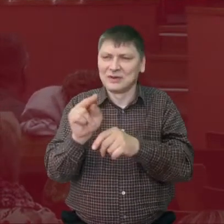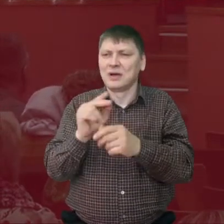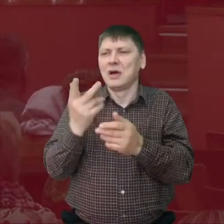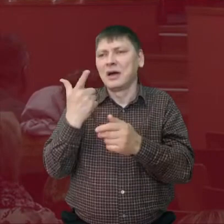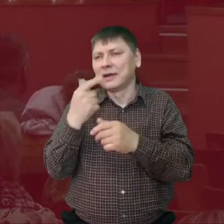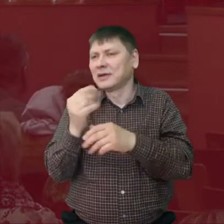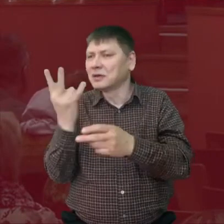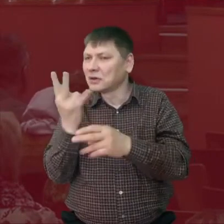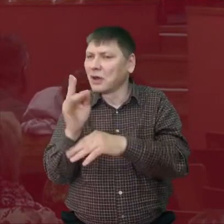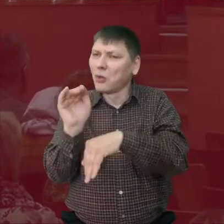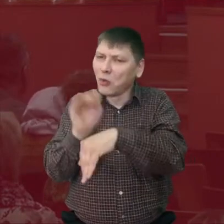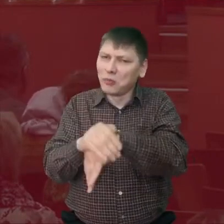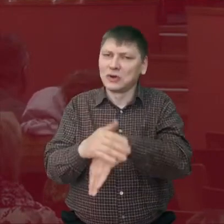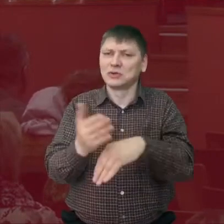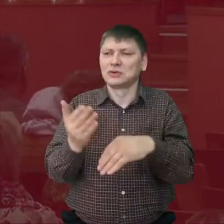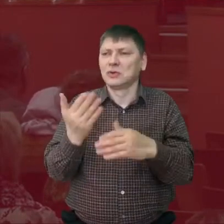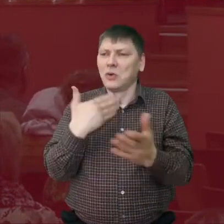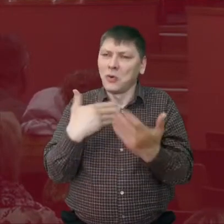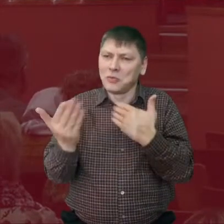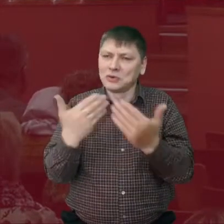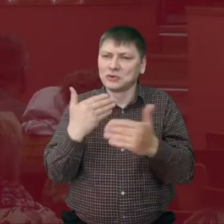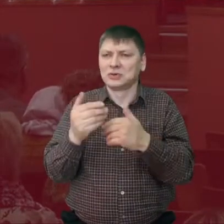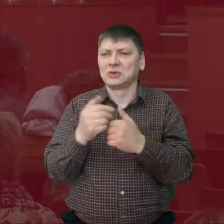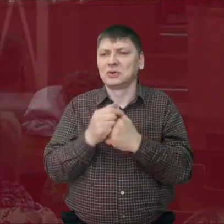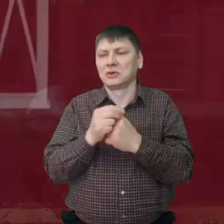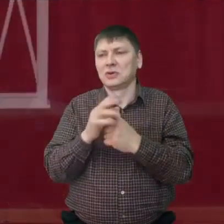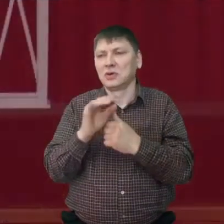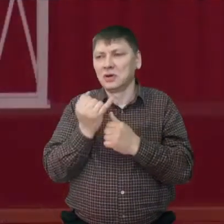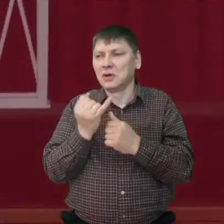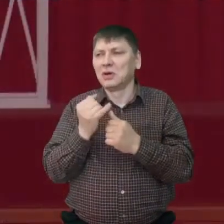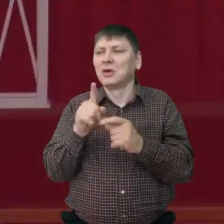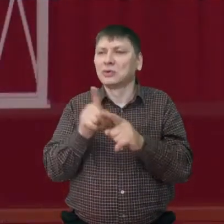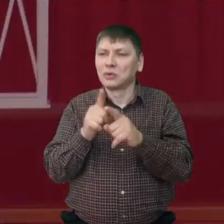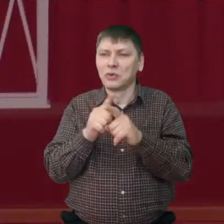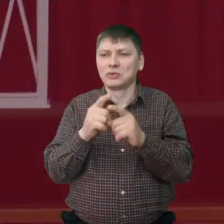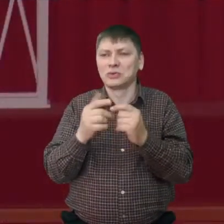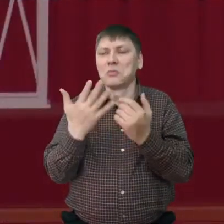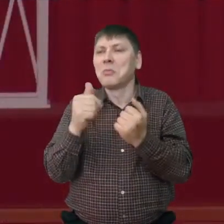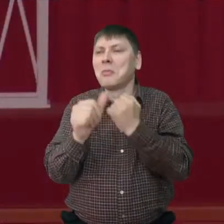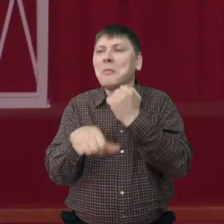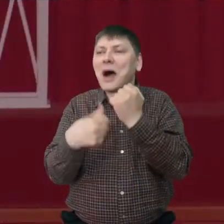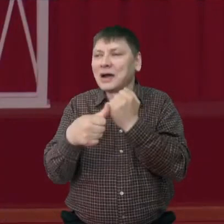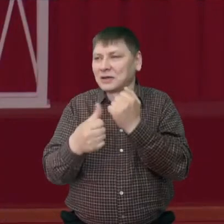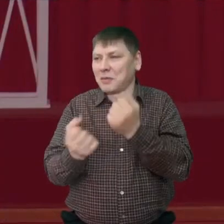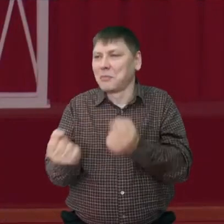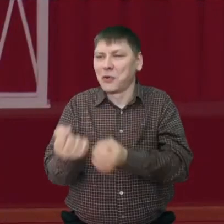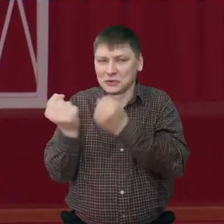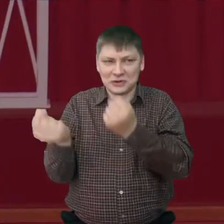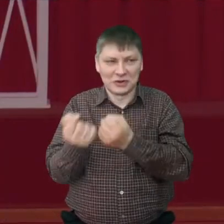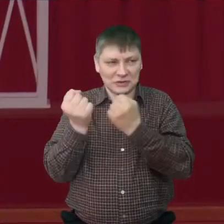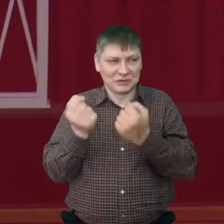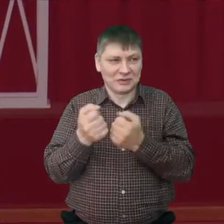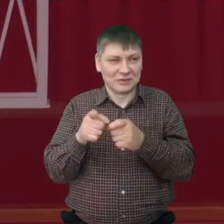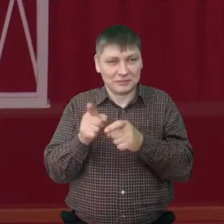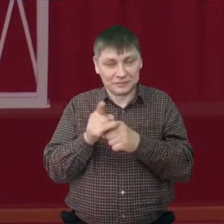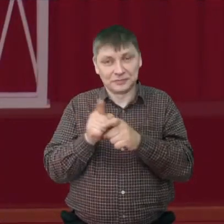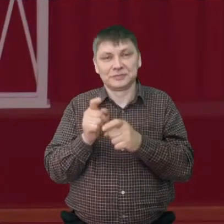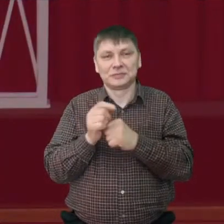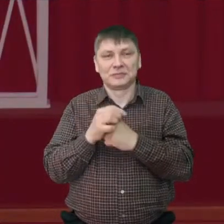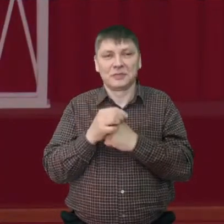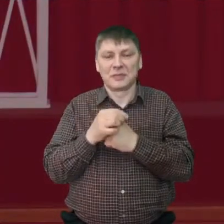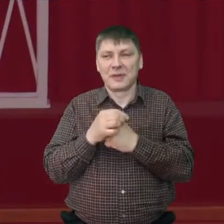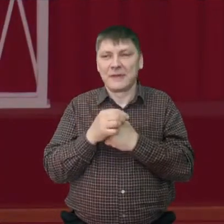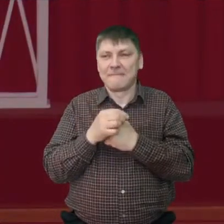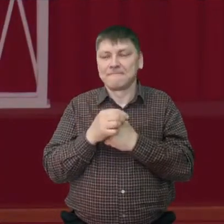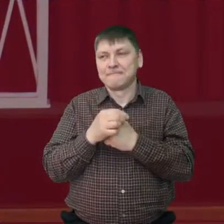если нужно, в обличении, в общении между верующими, и в том числе в материальной поддержке. Когда мы рассматриваем, мы можем видеть, что это затрагивает все стороны